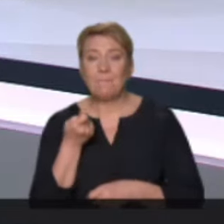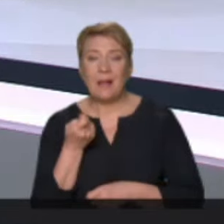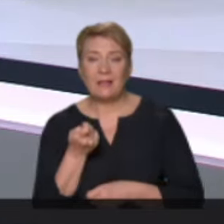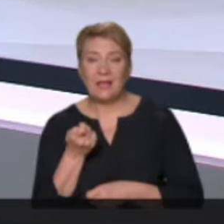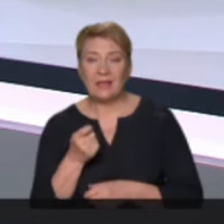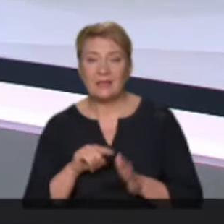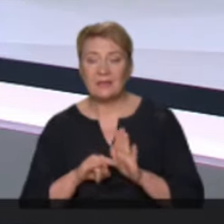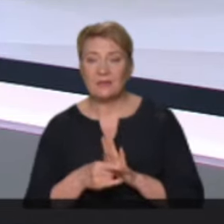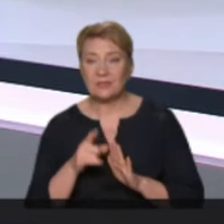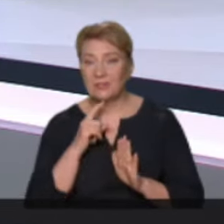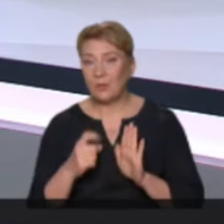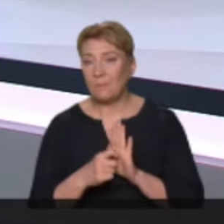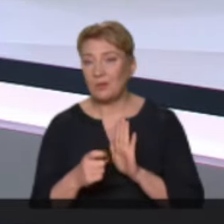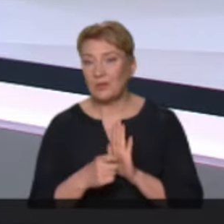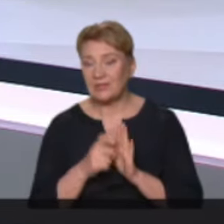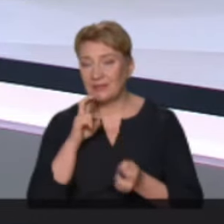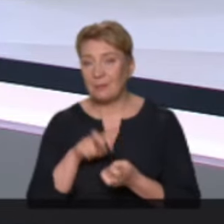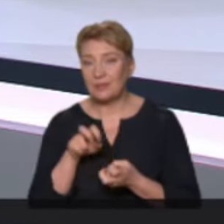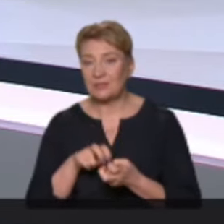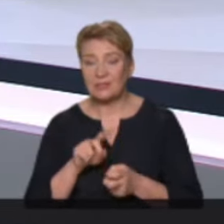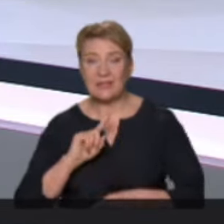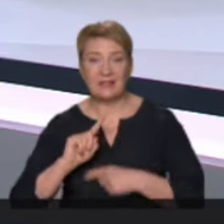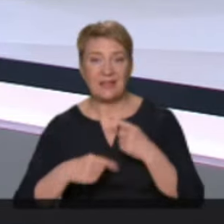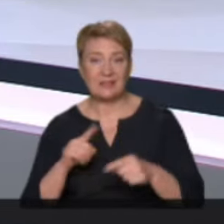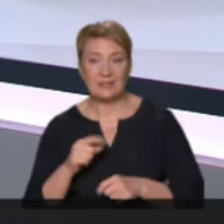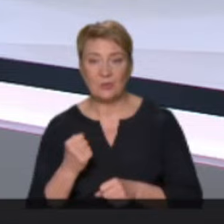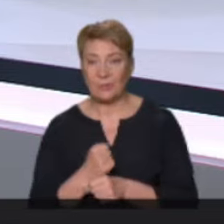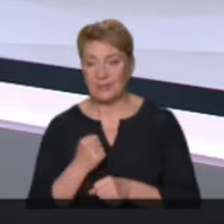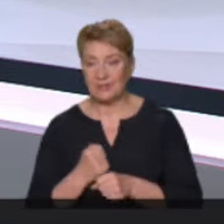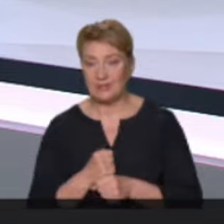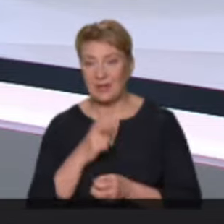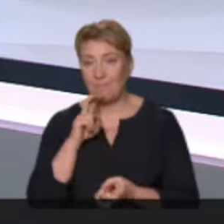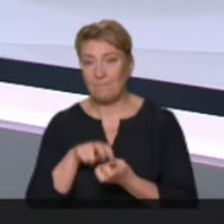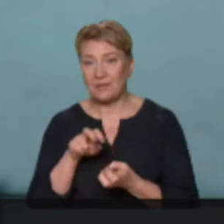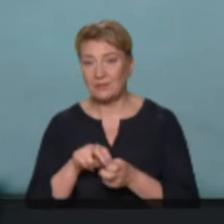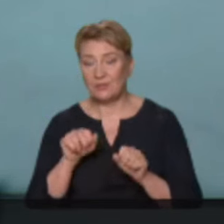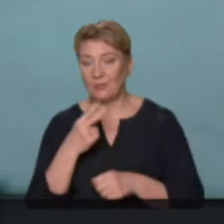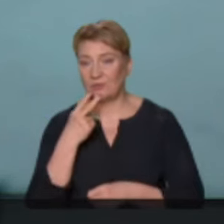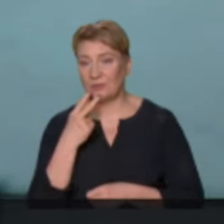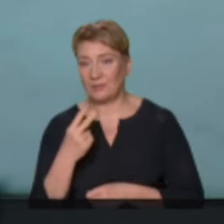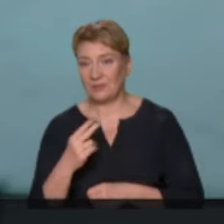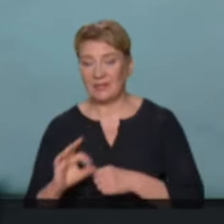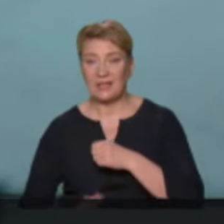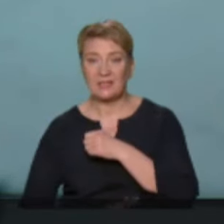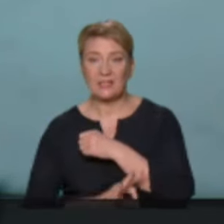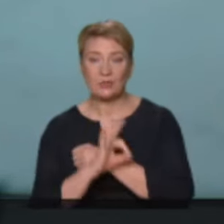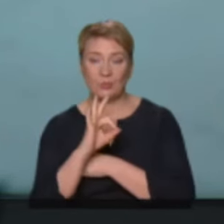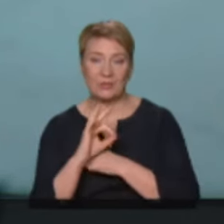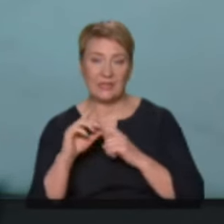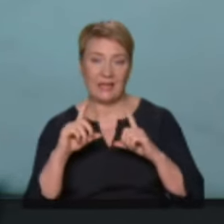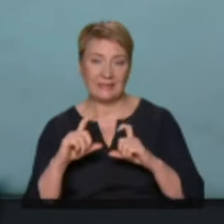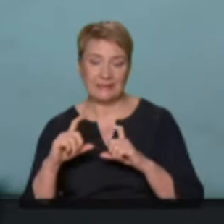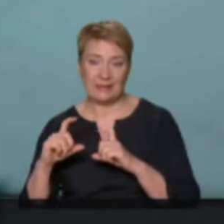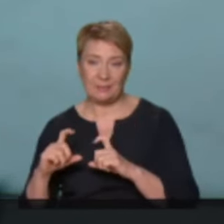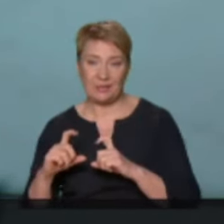Що прогризли пацюки, наслідки того, як ви кажете, що попрацювали пацюки, можна подивитися на супутникових знімках.